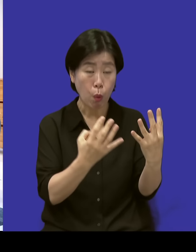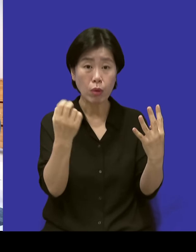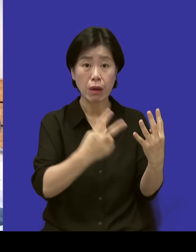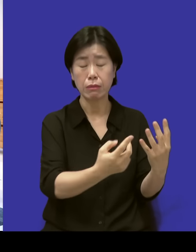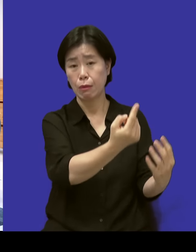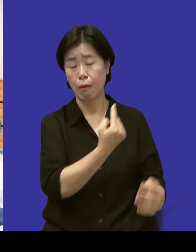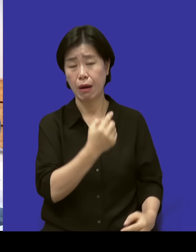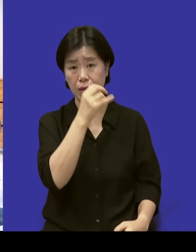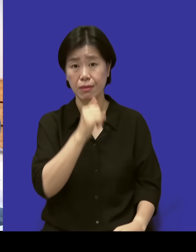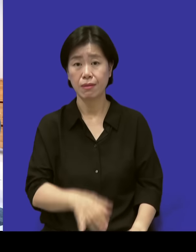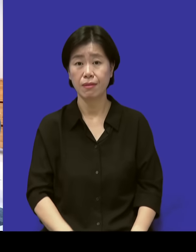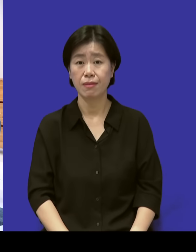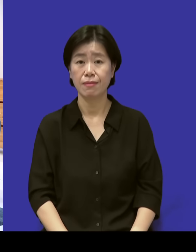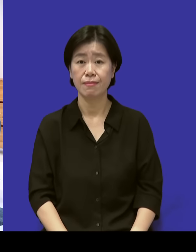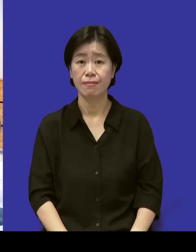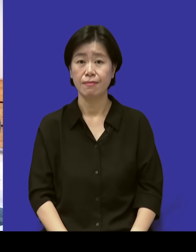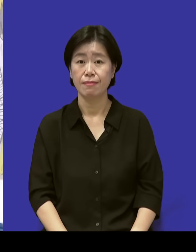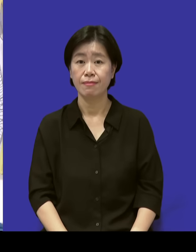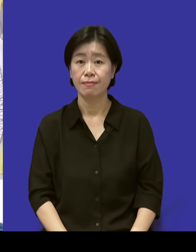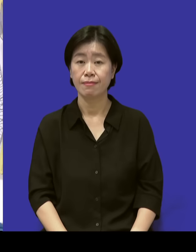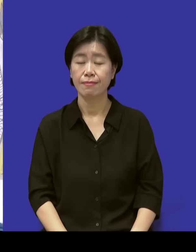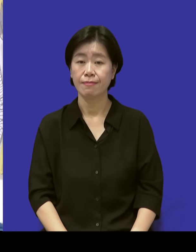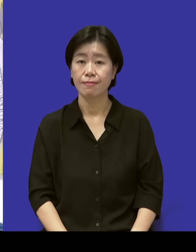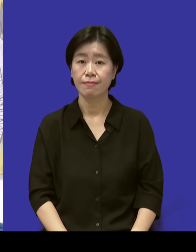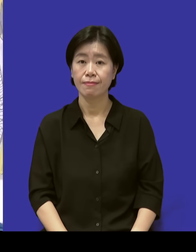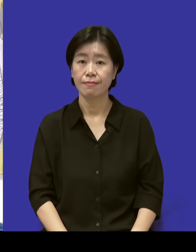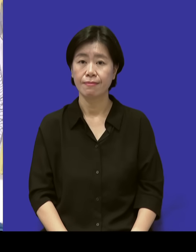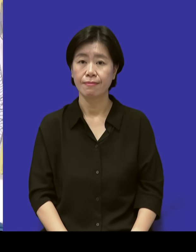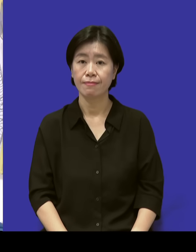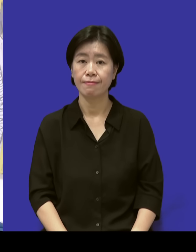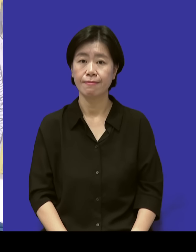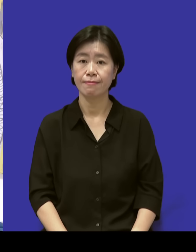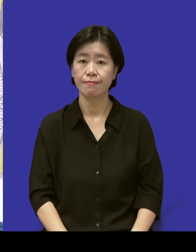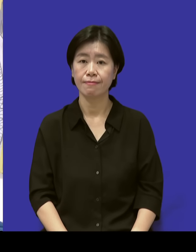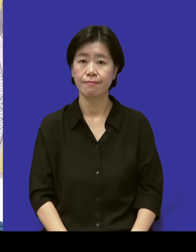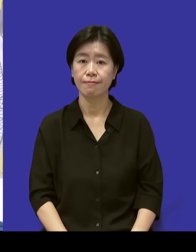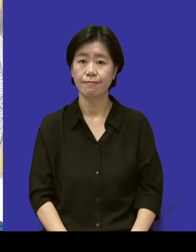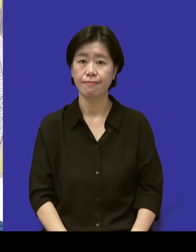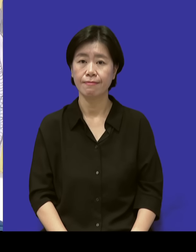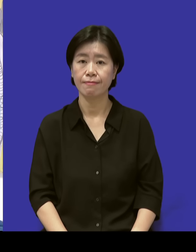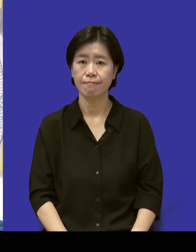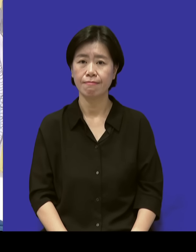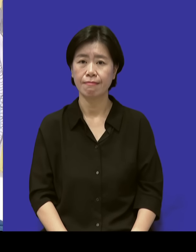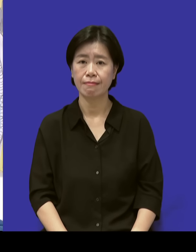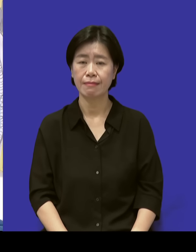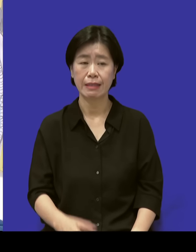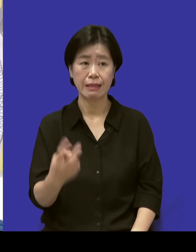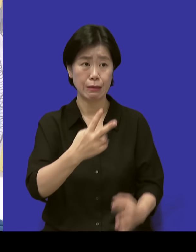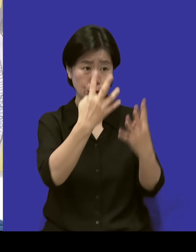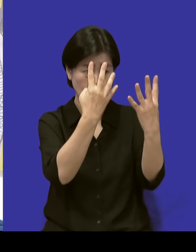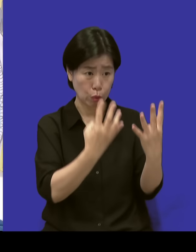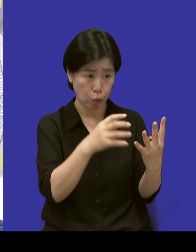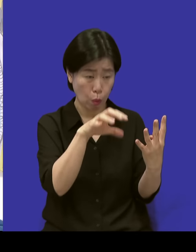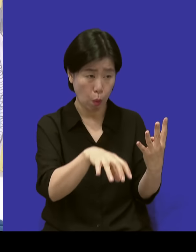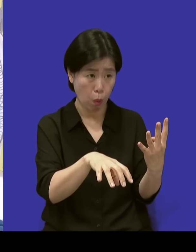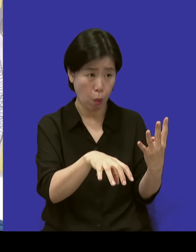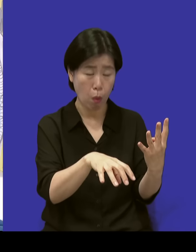밖에서 만났다가 다시 안으로 들어온 거예요. 예. 들어왔는데 마음이 너무 안 좋더라고요. 예. 제가